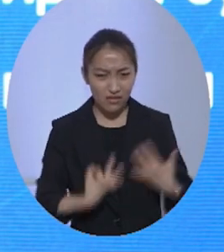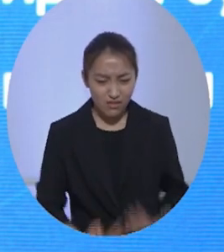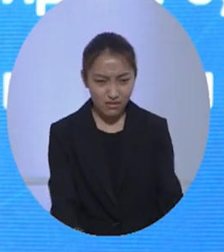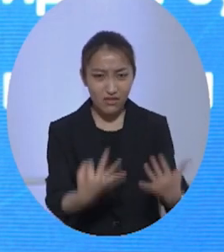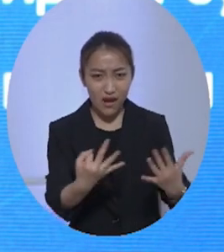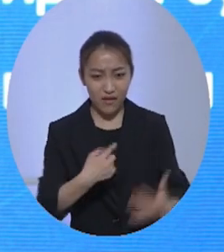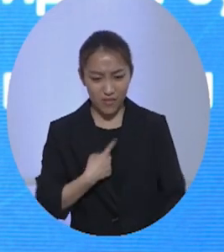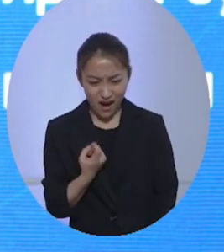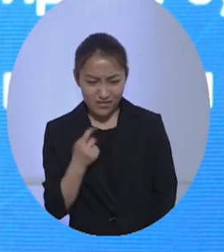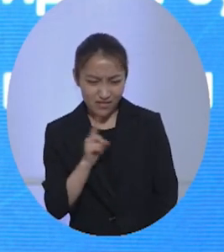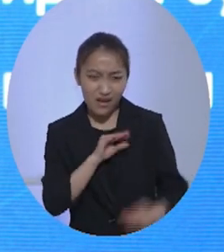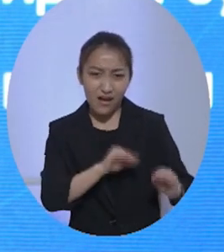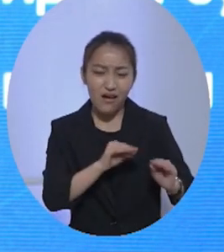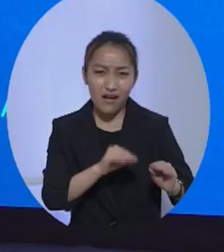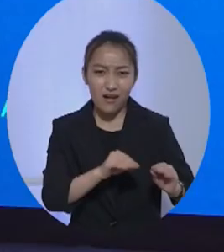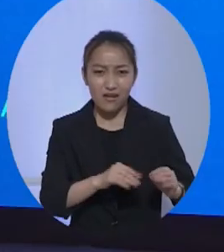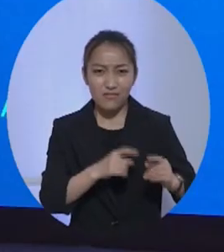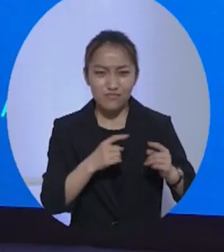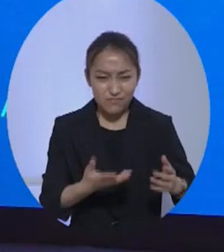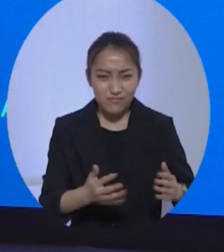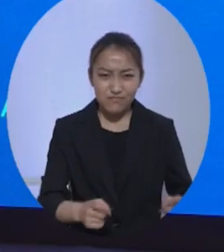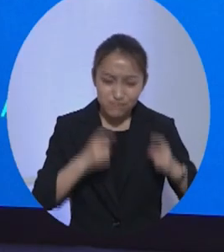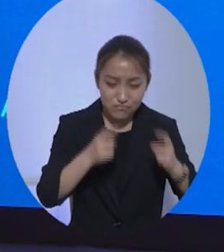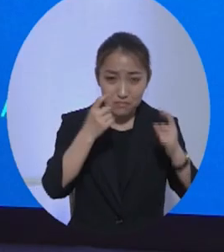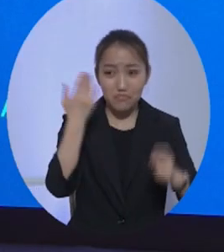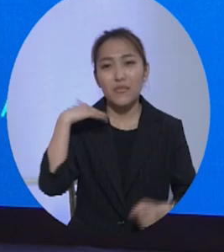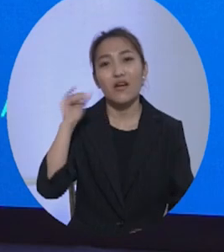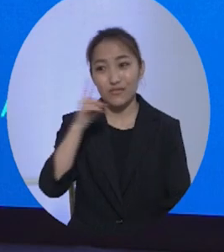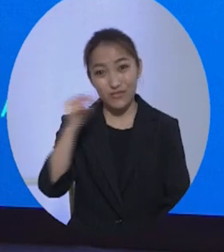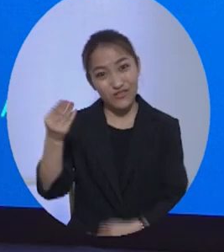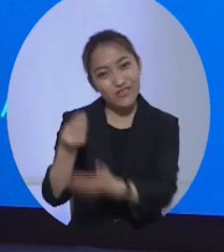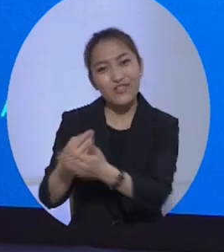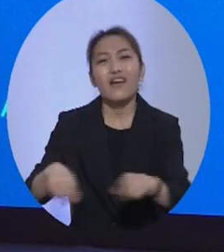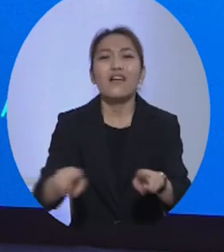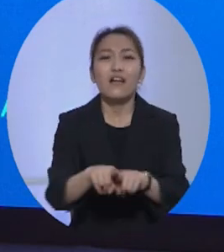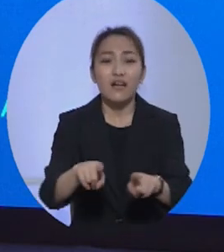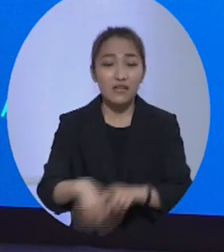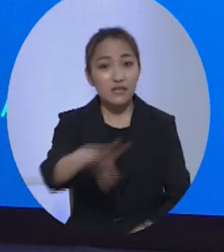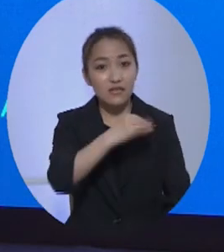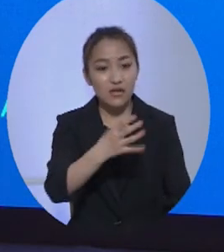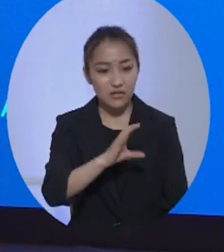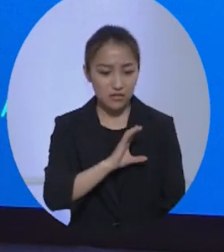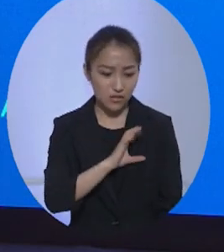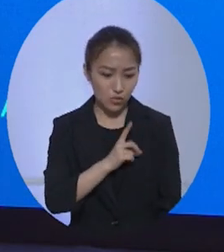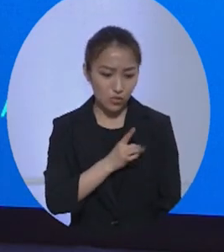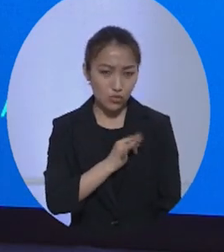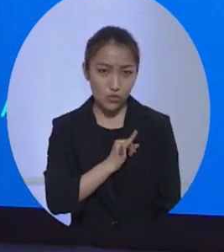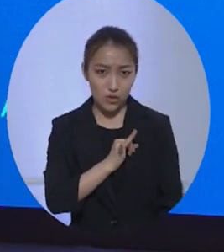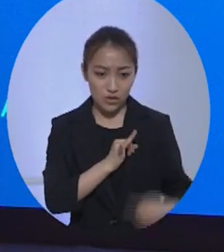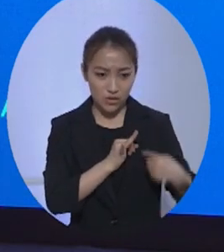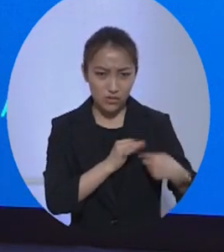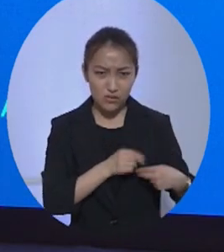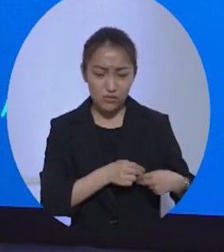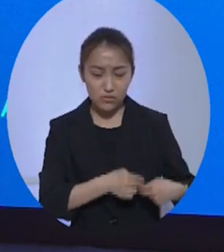байгаа байхгүй. За одоо хамгийн гол нь хүн бол үнд зүйлс юм байна. Сэтгэл зүй бол бүхнийг шийддэг юм байна. Наад